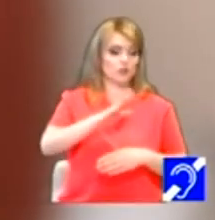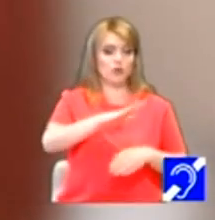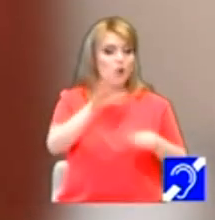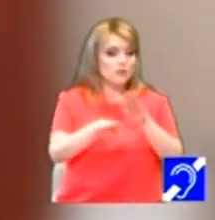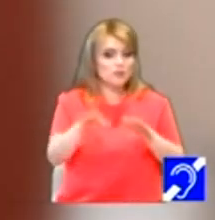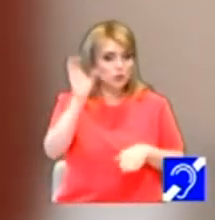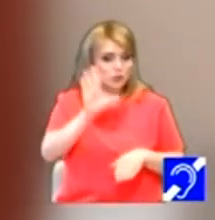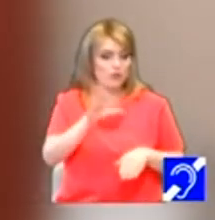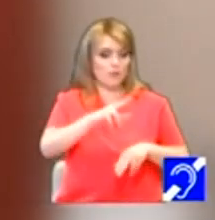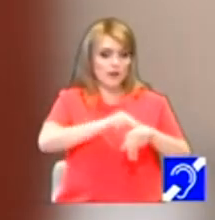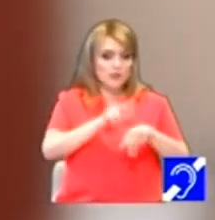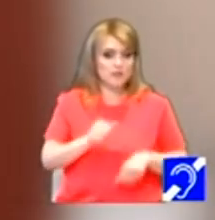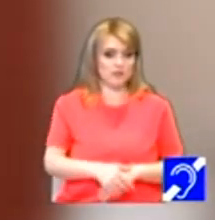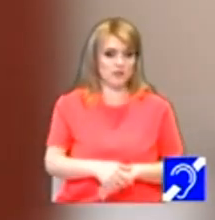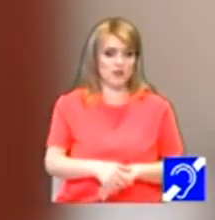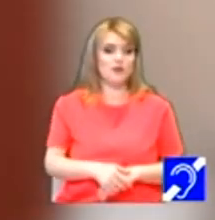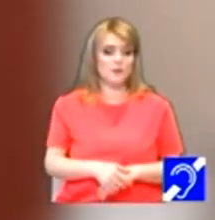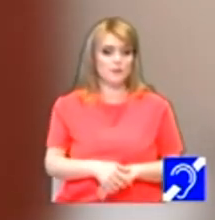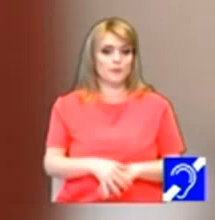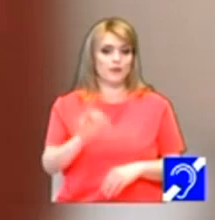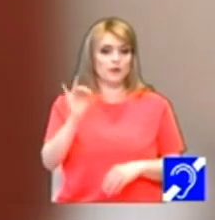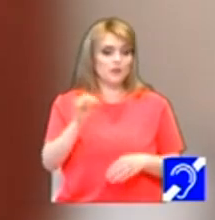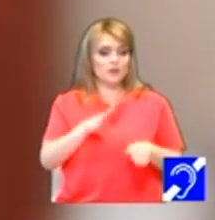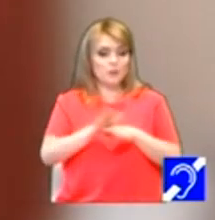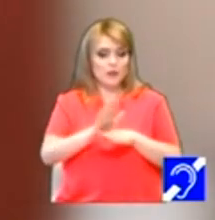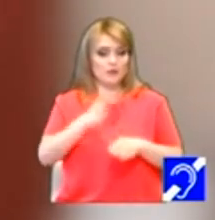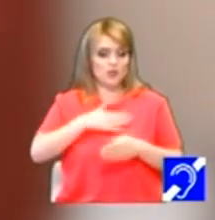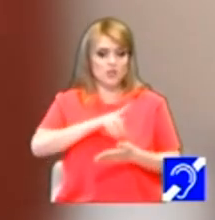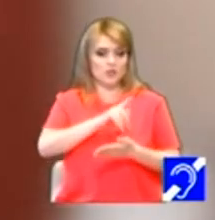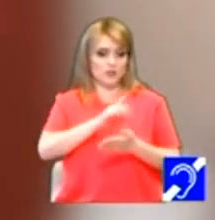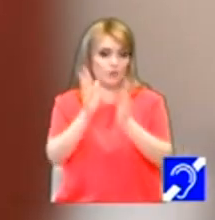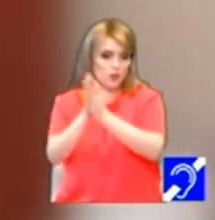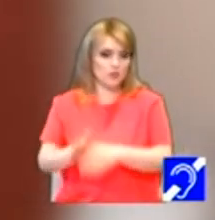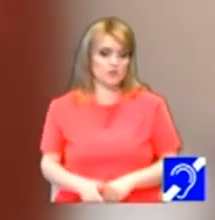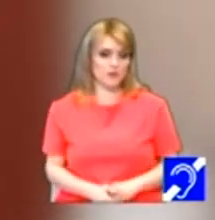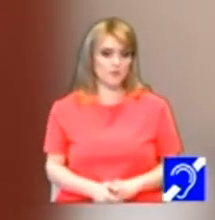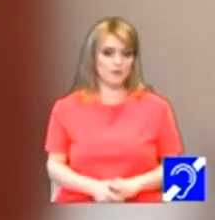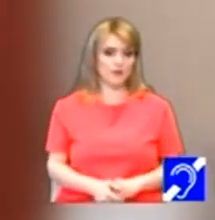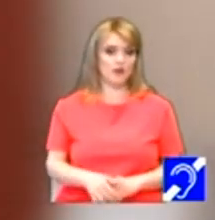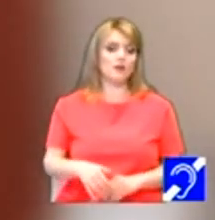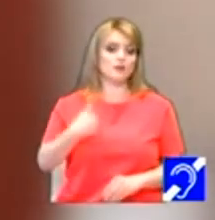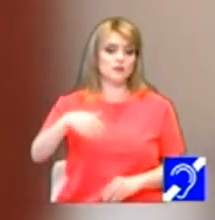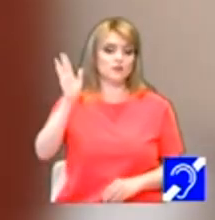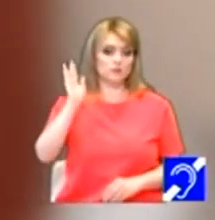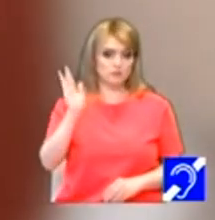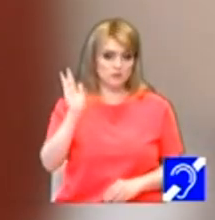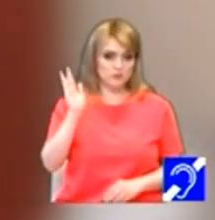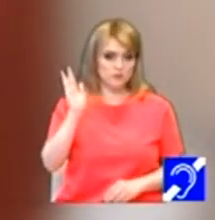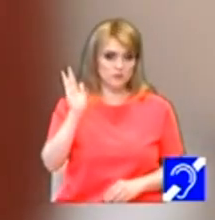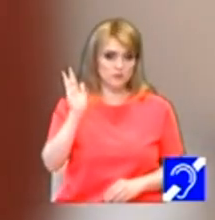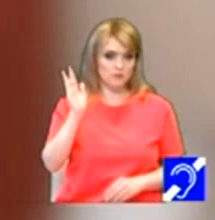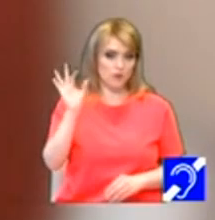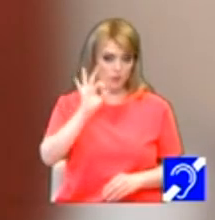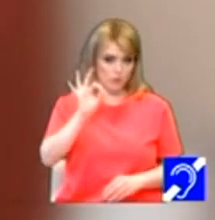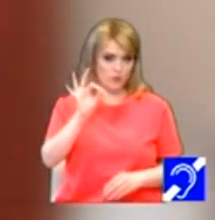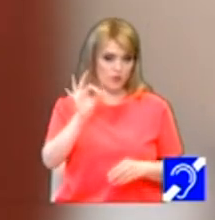nesubordonare, pentru împiedicarea organelor de drept de a-și exercita atribuțiile funcționale orientate în domeniul ordinii și securității publice. În